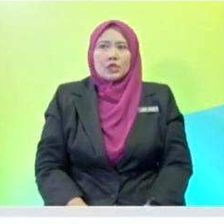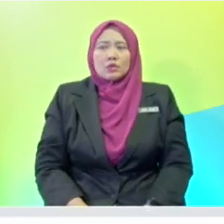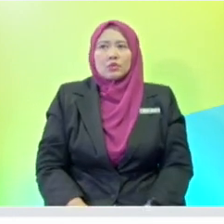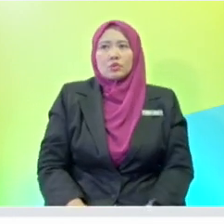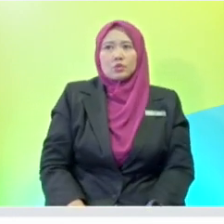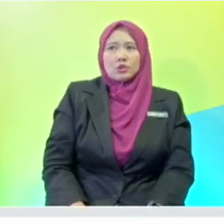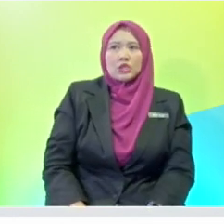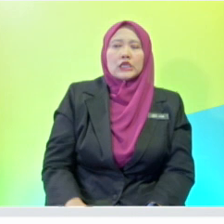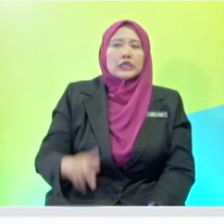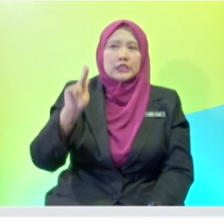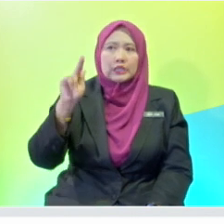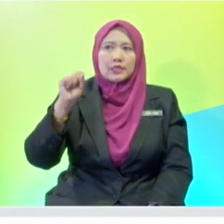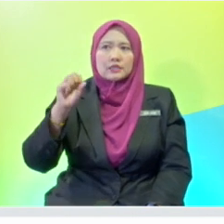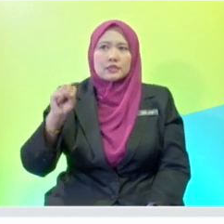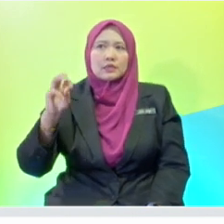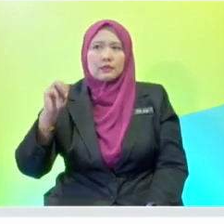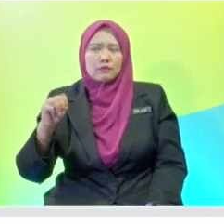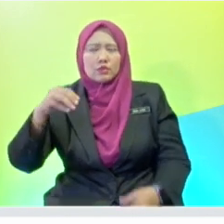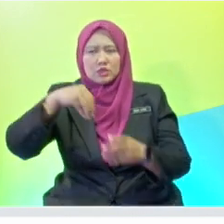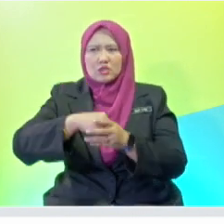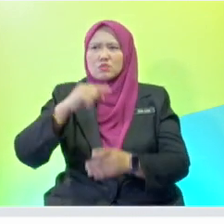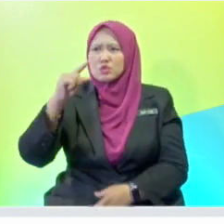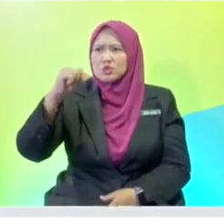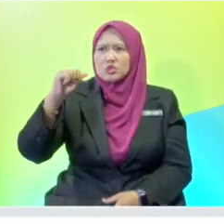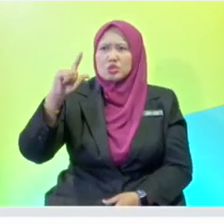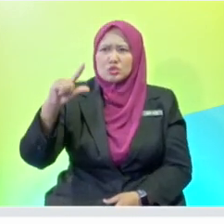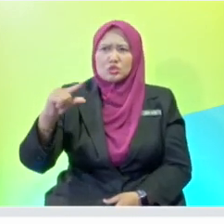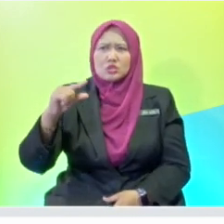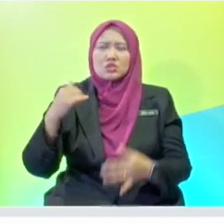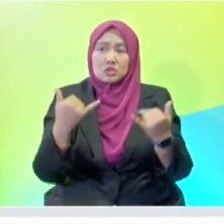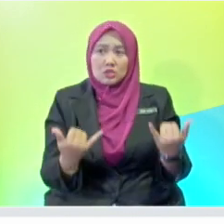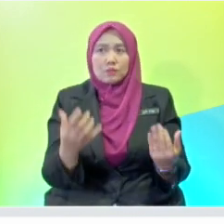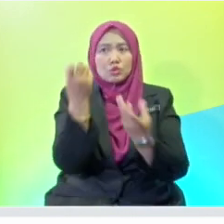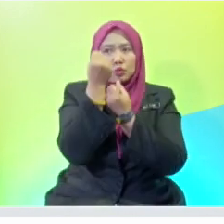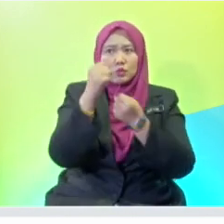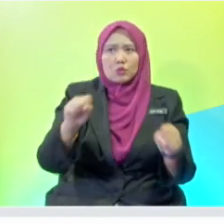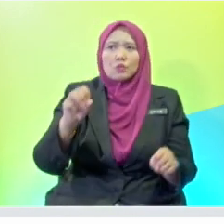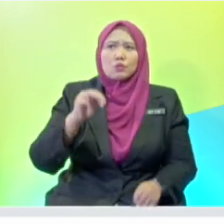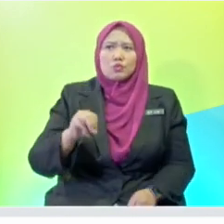murid yang berpengetahuan berkemah pengurusan